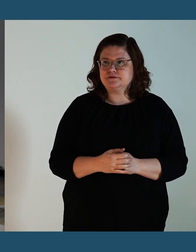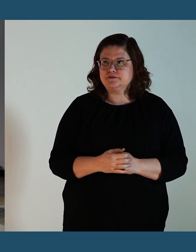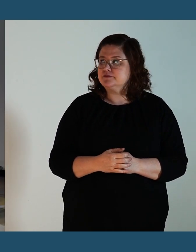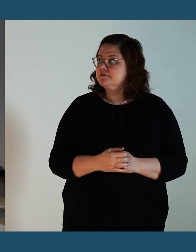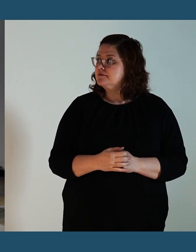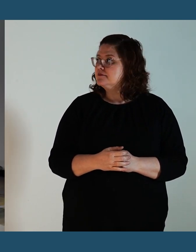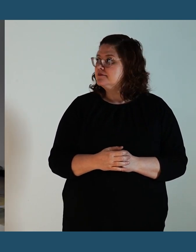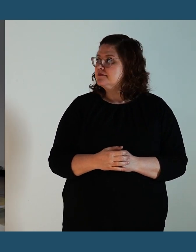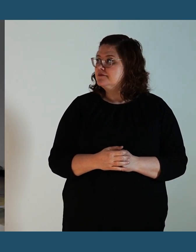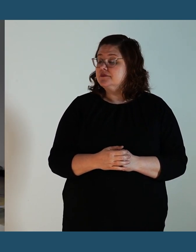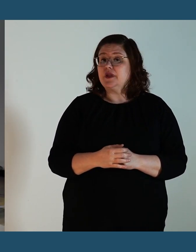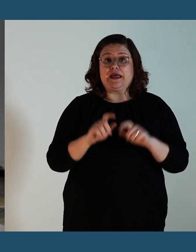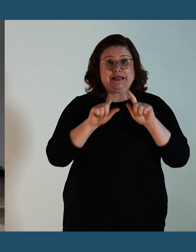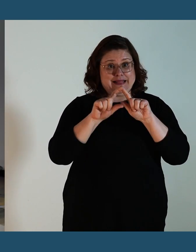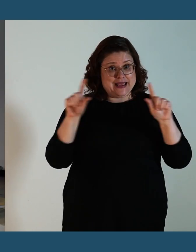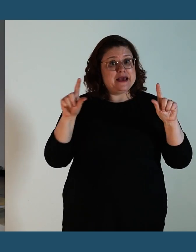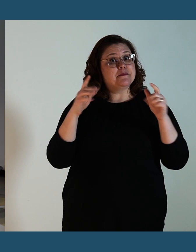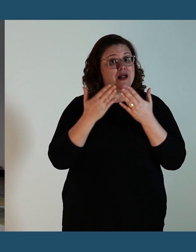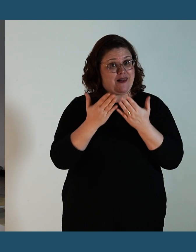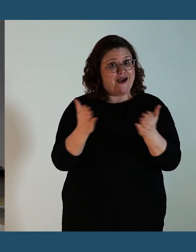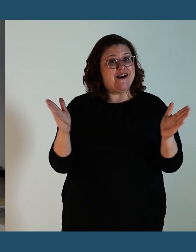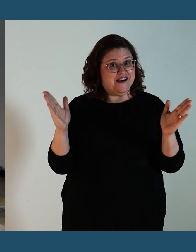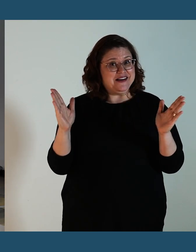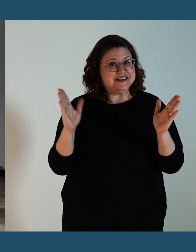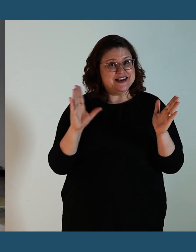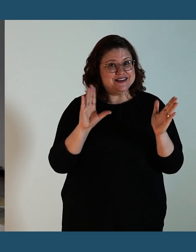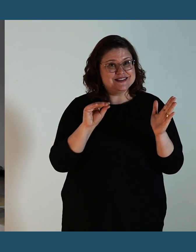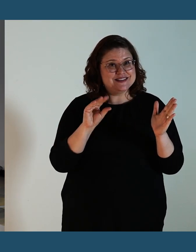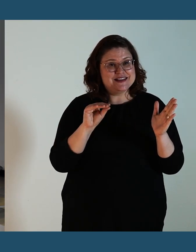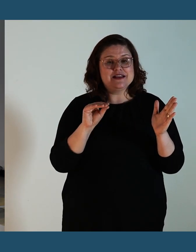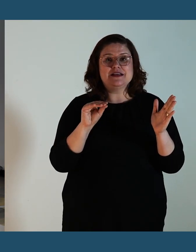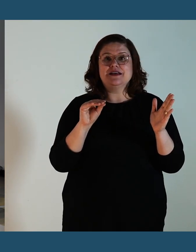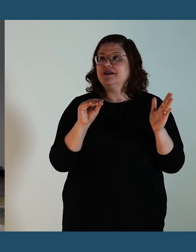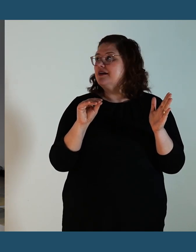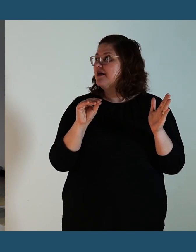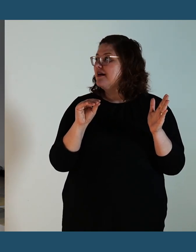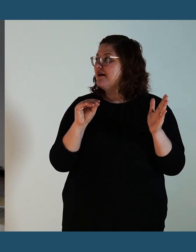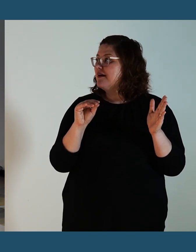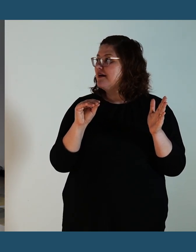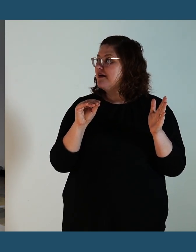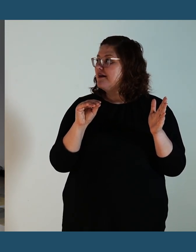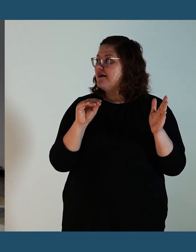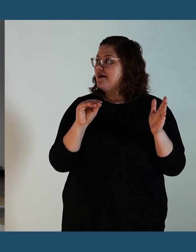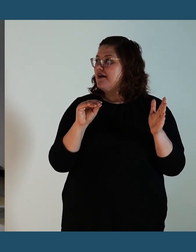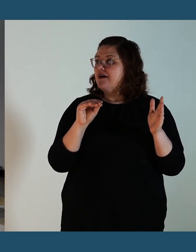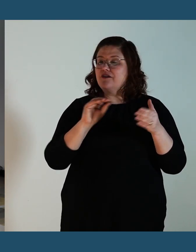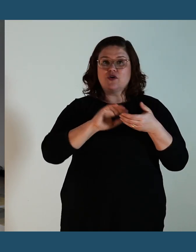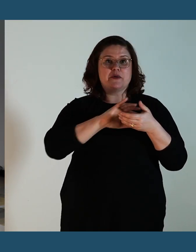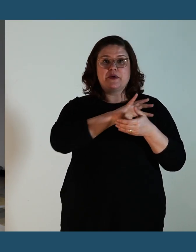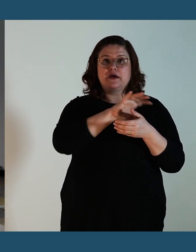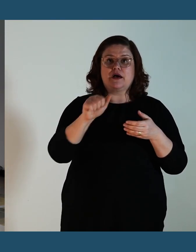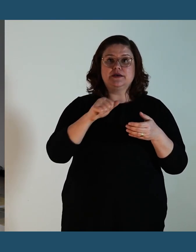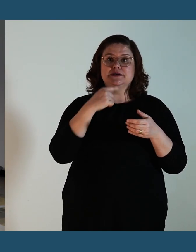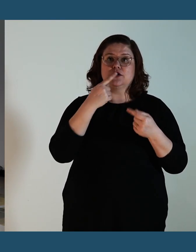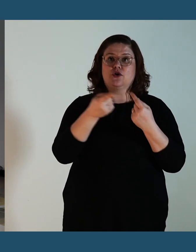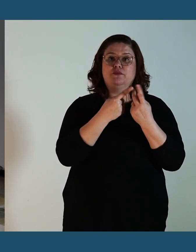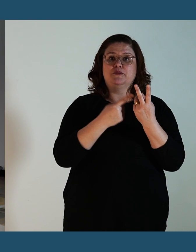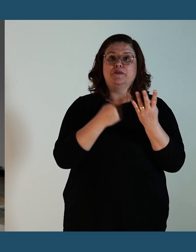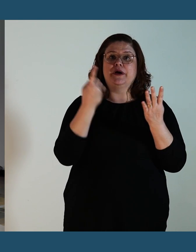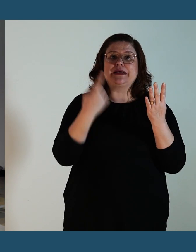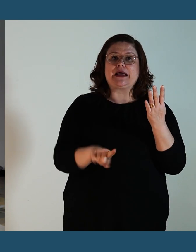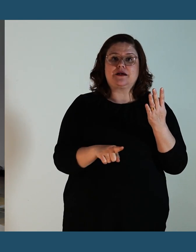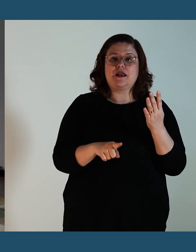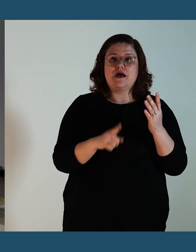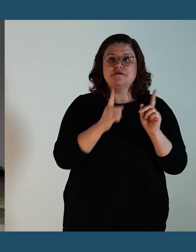Tämä on laaja alue, laaja kysymys. Me voidaan tässä varmaan jakaa, ei käy niin, että pajatso ikään kuin tyhjenee, vaan voidaan